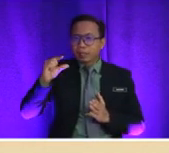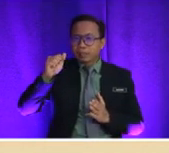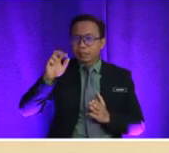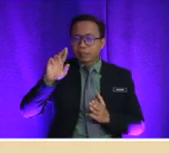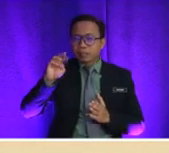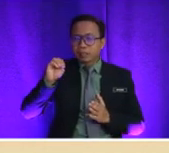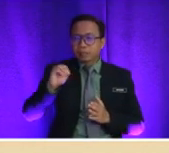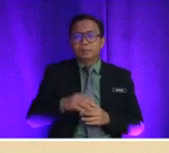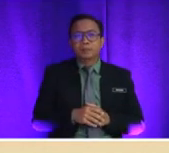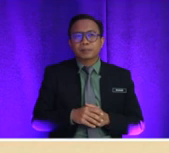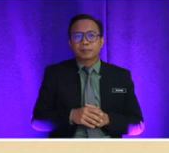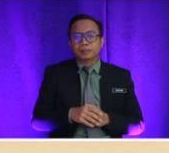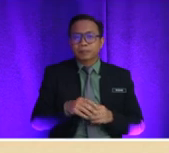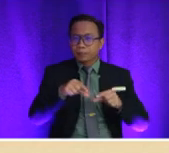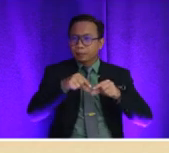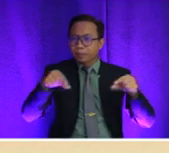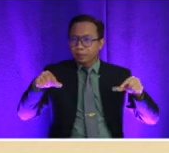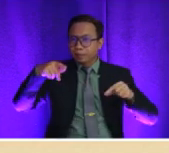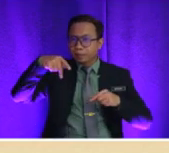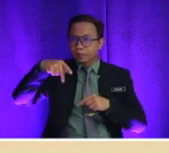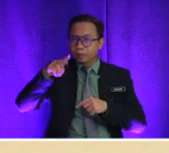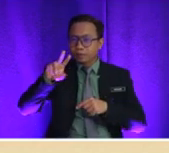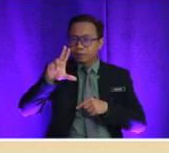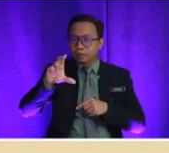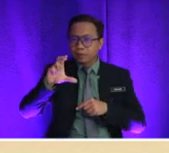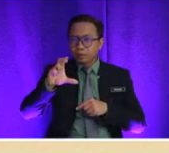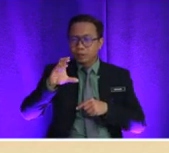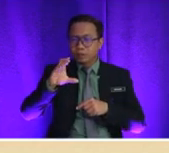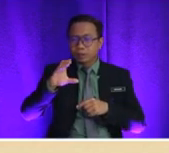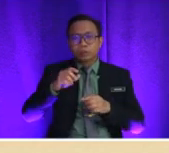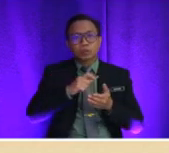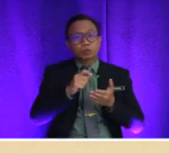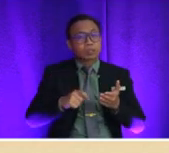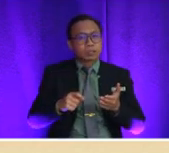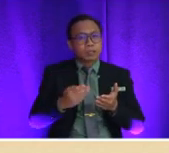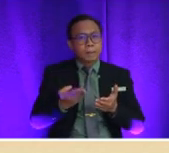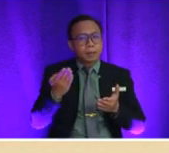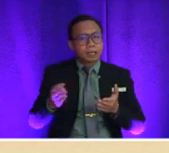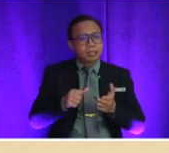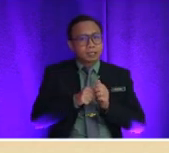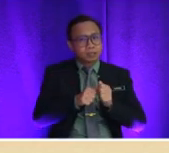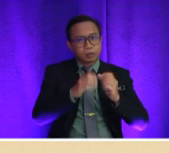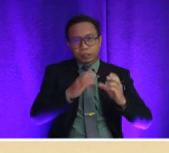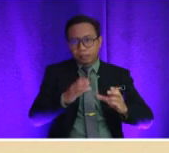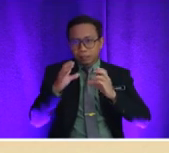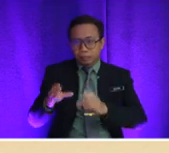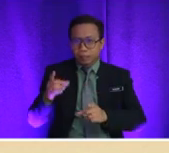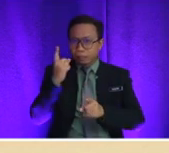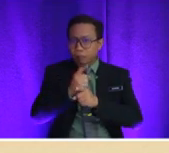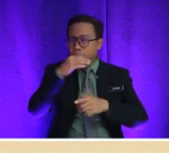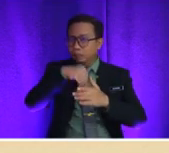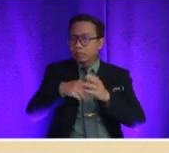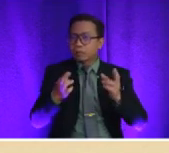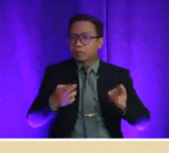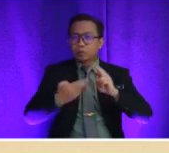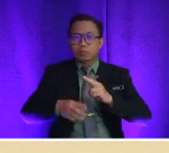anti chlorin pie pvc tulis kan nama padatan dan bahan tersebut mengikut kategori yang betul dalam ruang